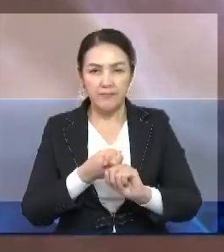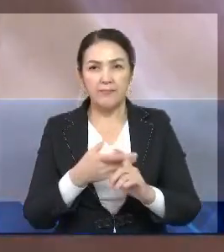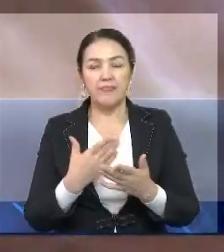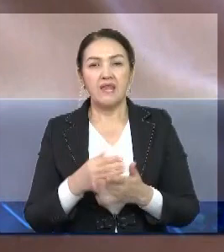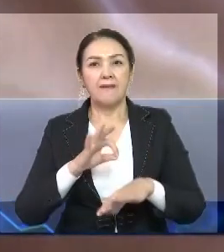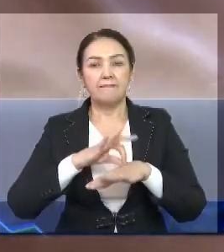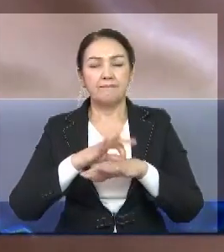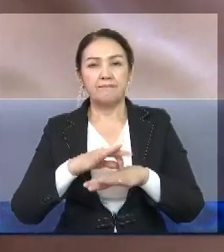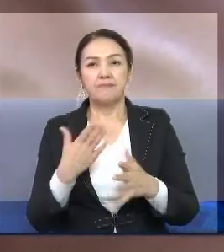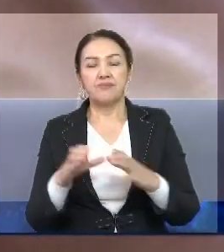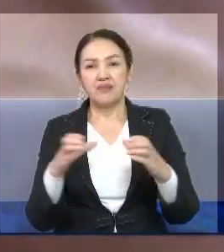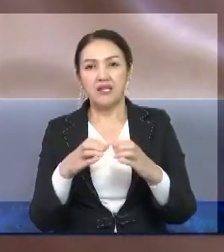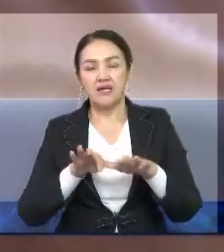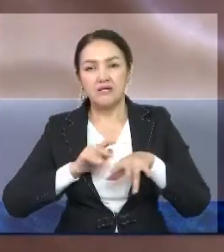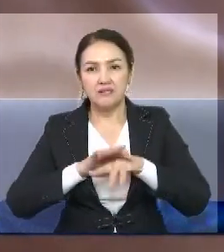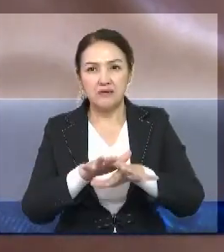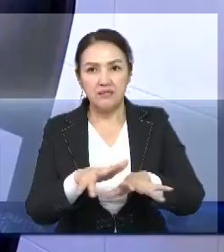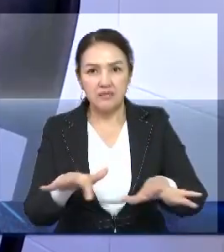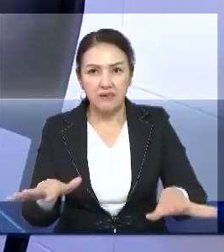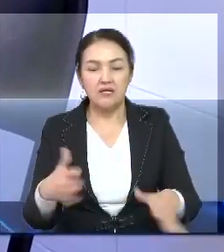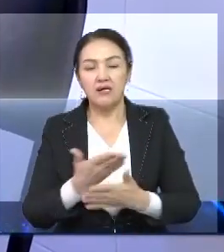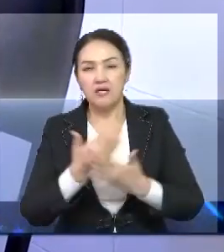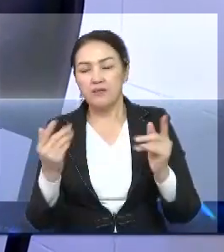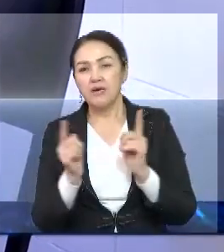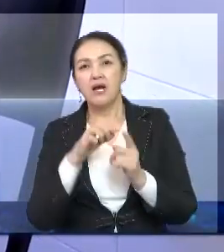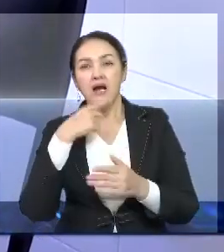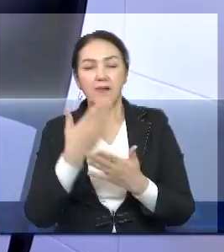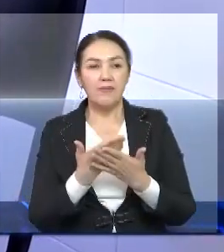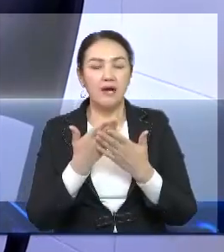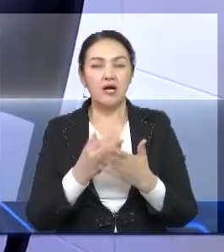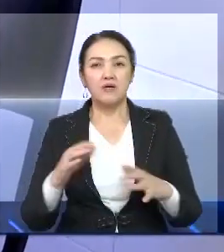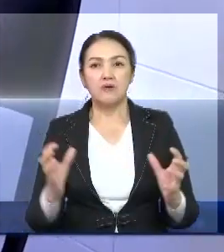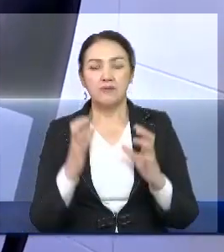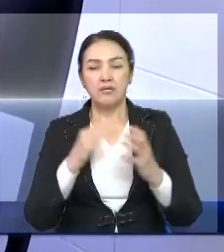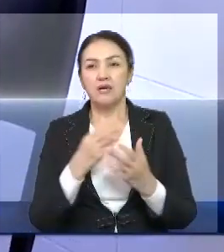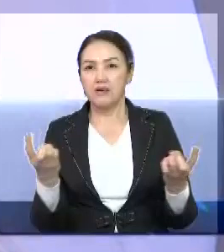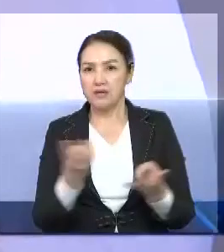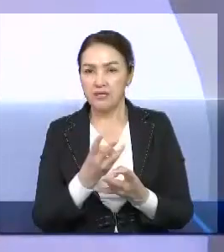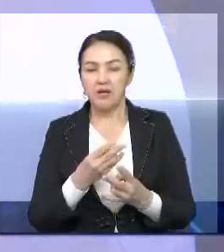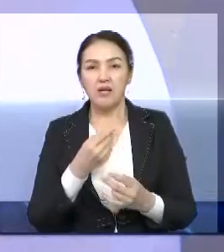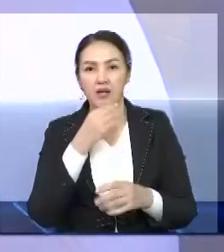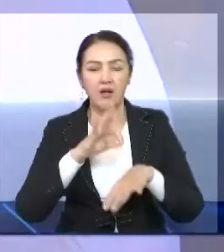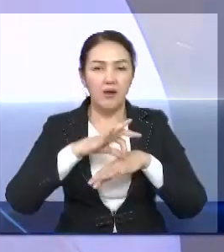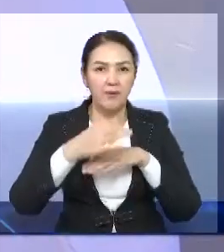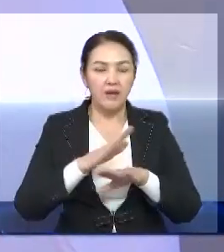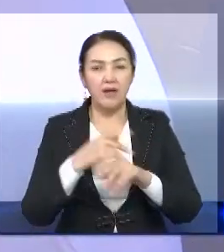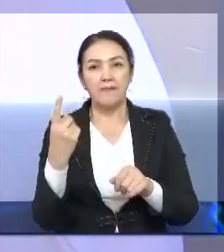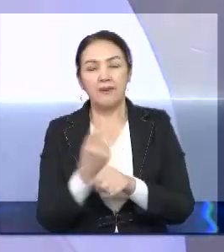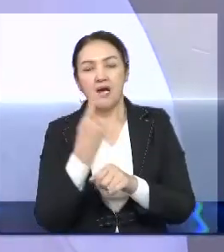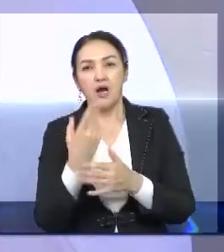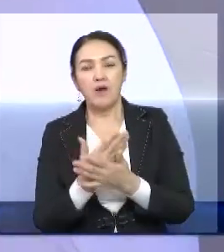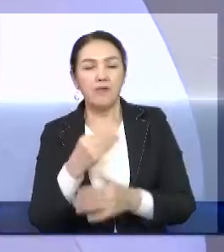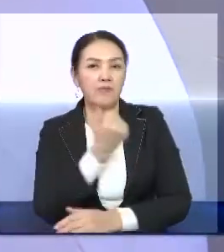Мамандар аурудың топ ішінде тез таралуы кездеспегенін айтып отыр. Дегенмен сақтанып жүрген абзал, ауру белең алып кетпеу үшін бірден бір